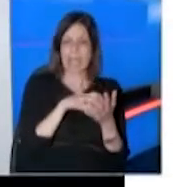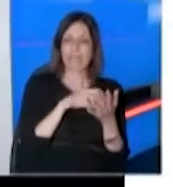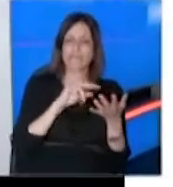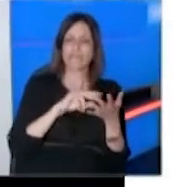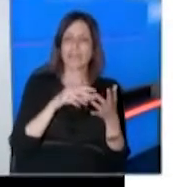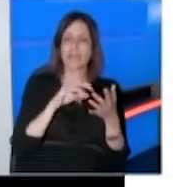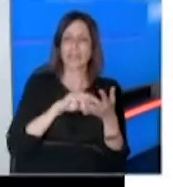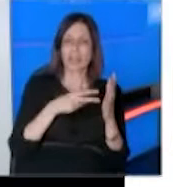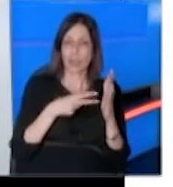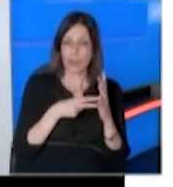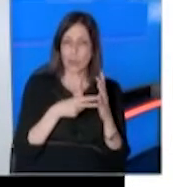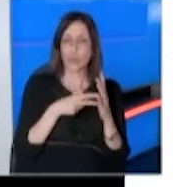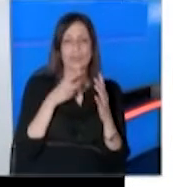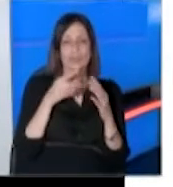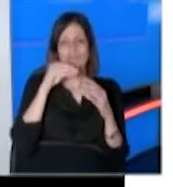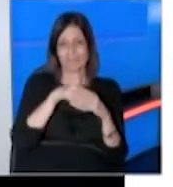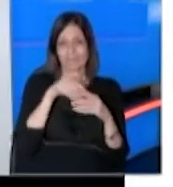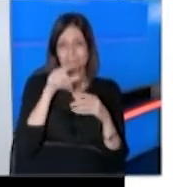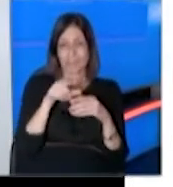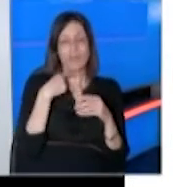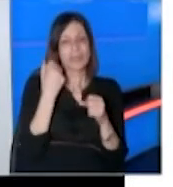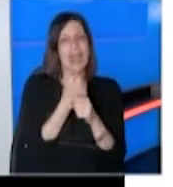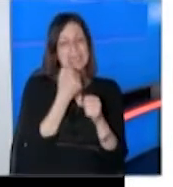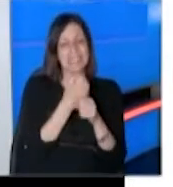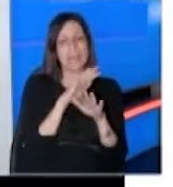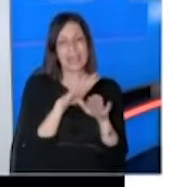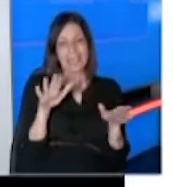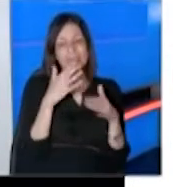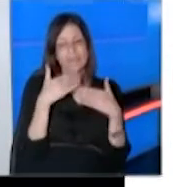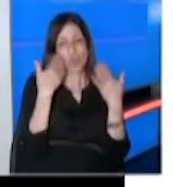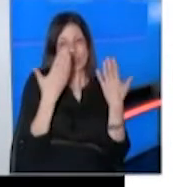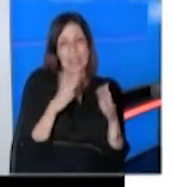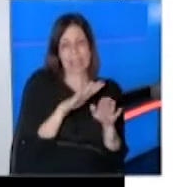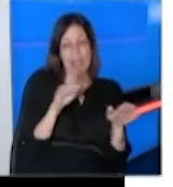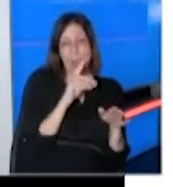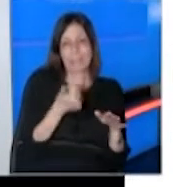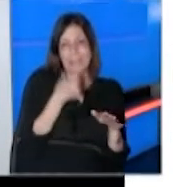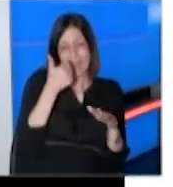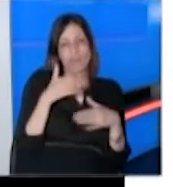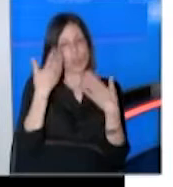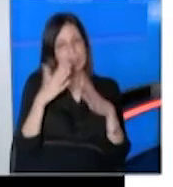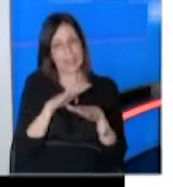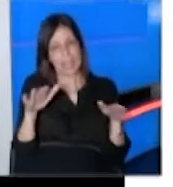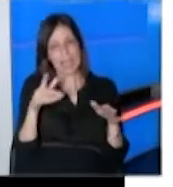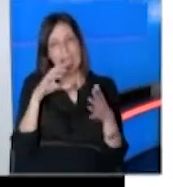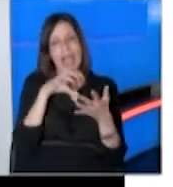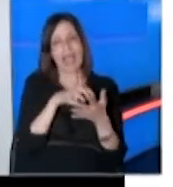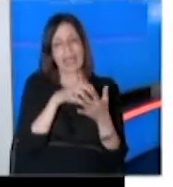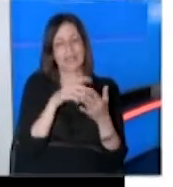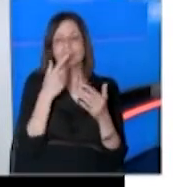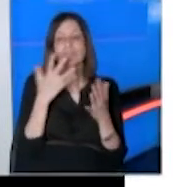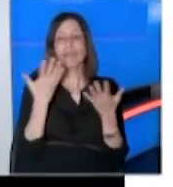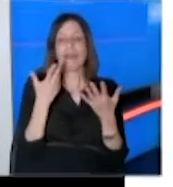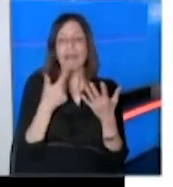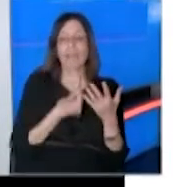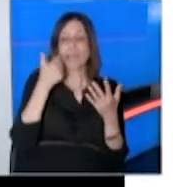לא סטטוטורי, נמצא משרד החקלאות ומתעסק בקרקע ומקצה קרקע. הוא לא המינהל והוא מקצה קרקע. האגף לפיתוח... רגע, אבל איך המינהל